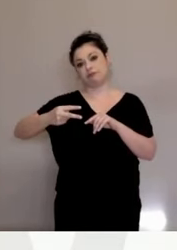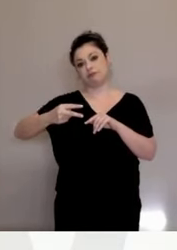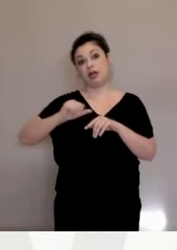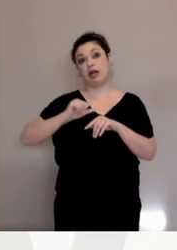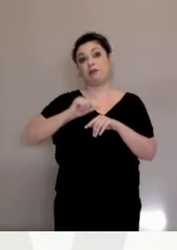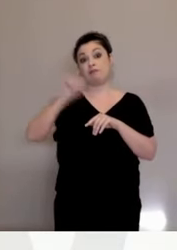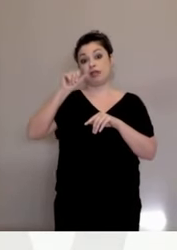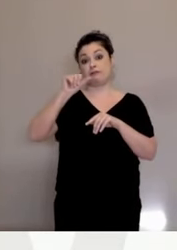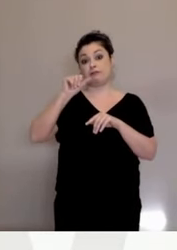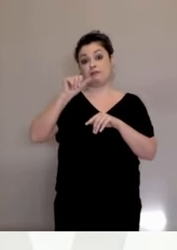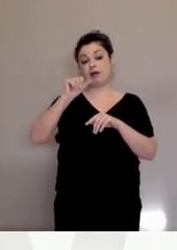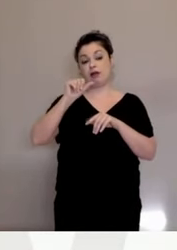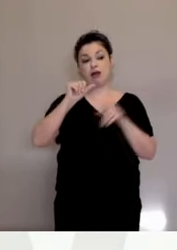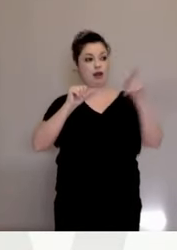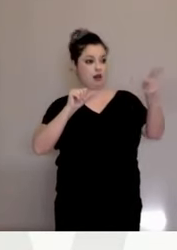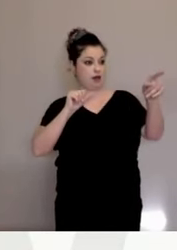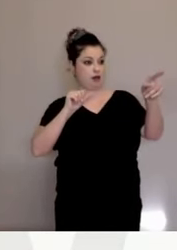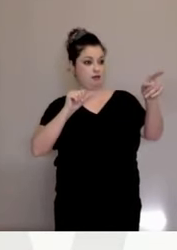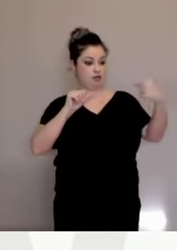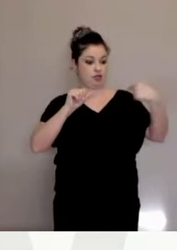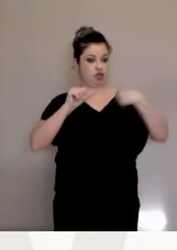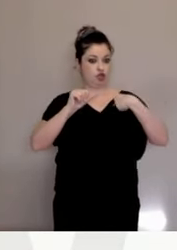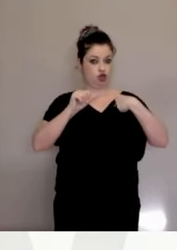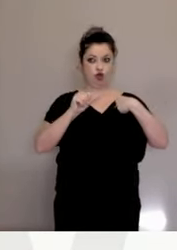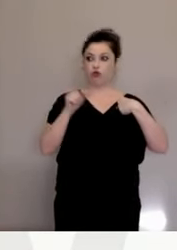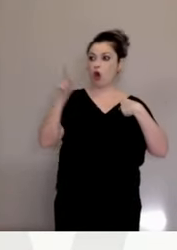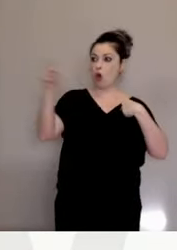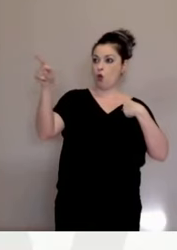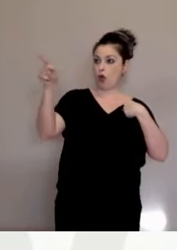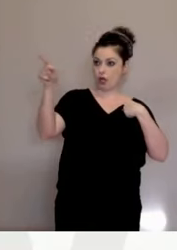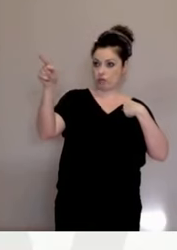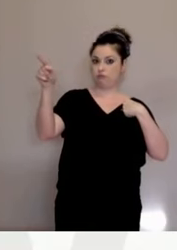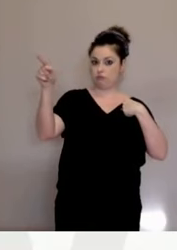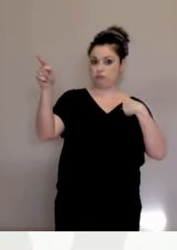lei, io, lui, no?